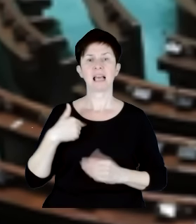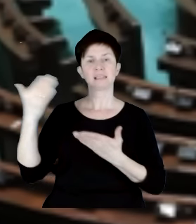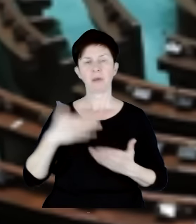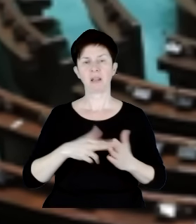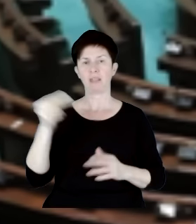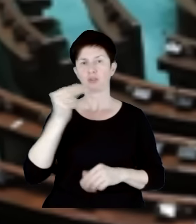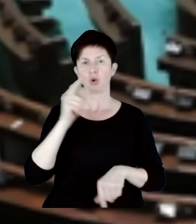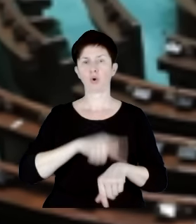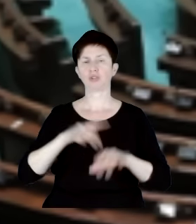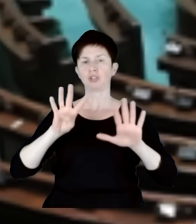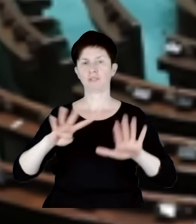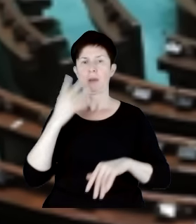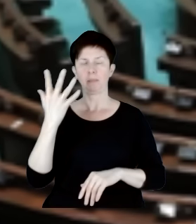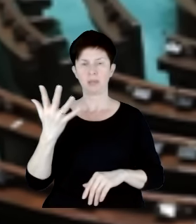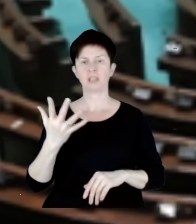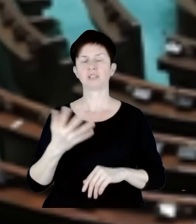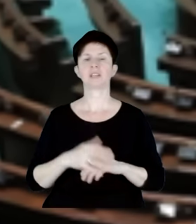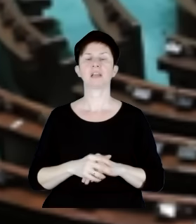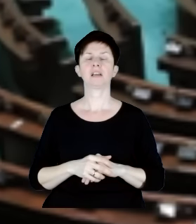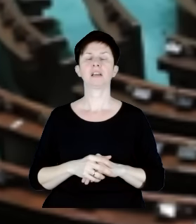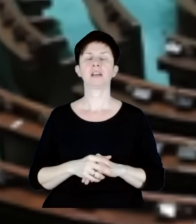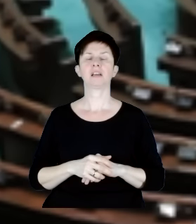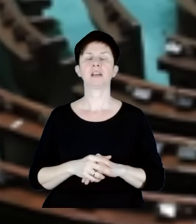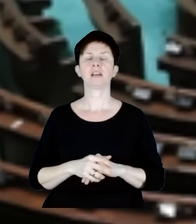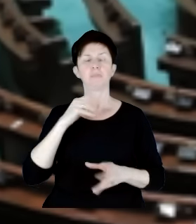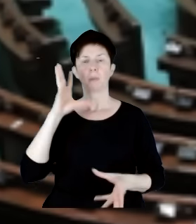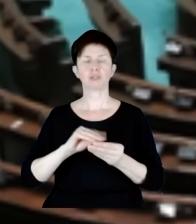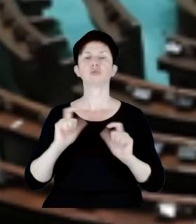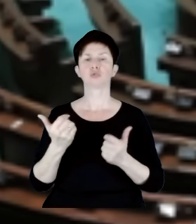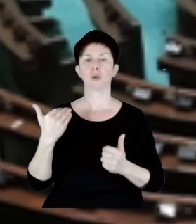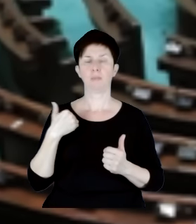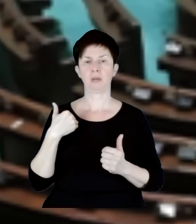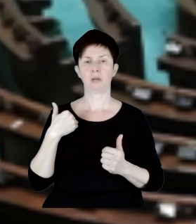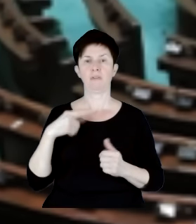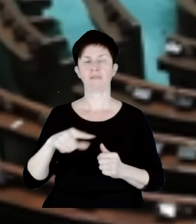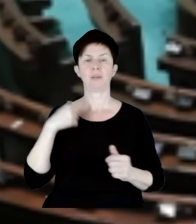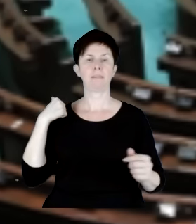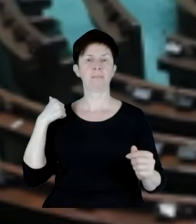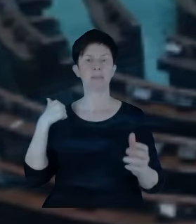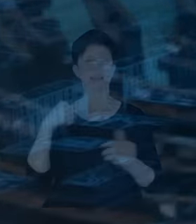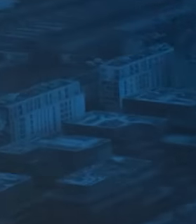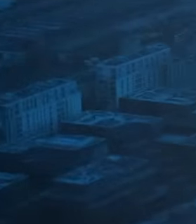9:05, program Wysokie Napięcie. Podsumujemy to, co wydarzyło się w tym tygodniu. Do zobaczenia i dobranoc.